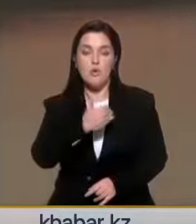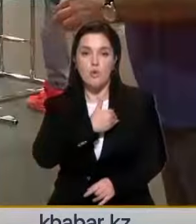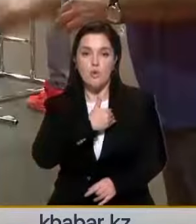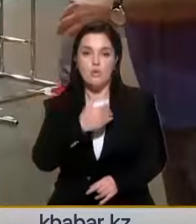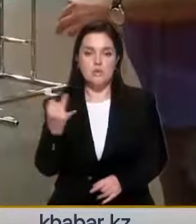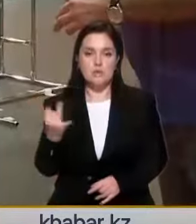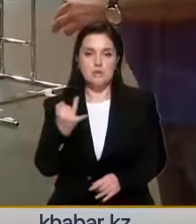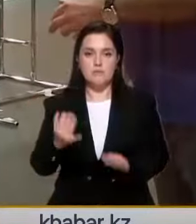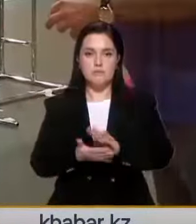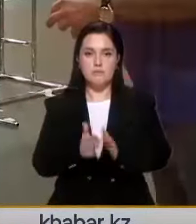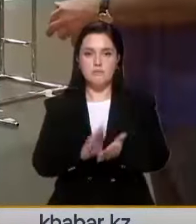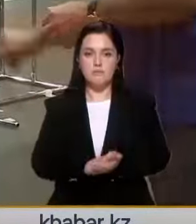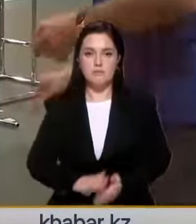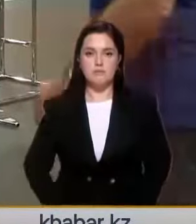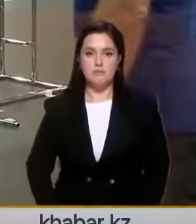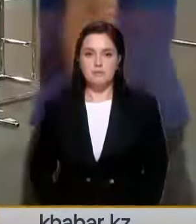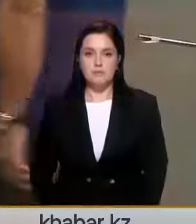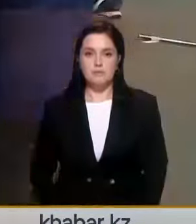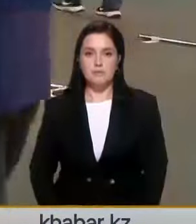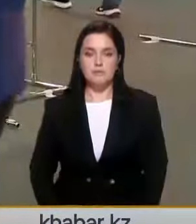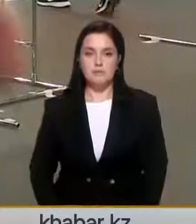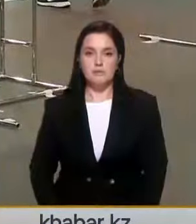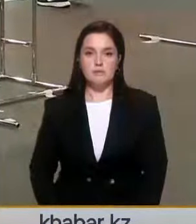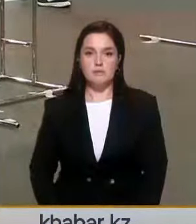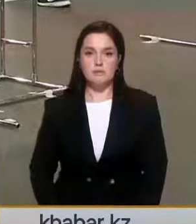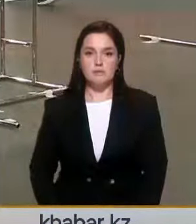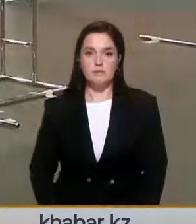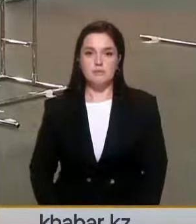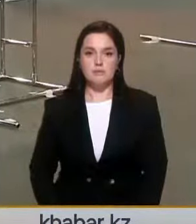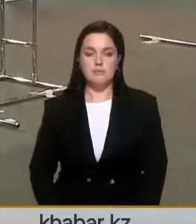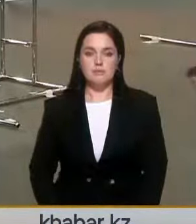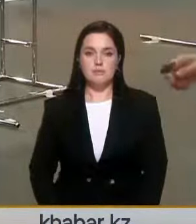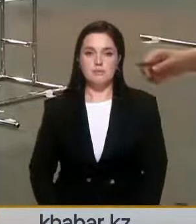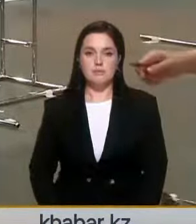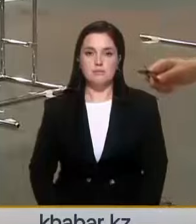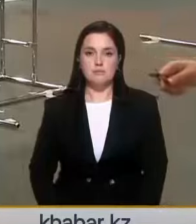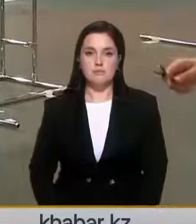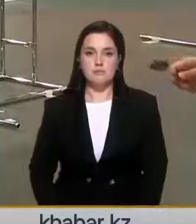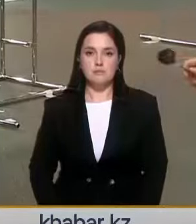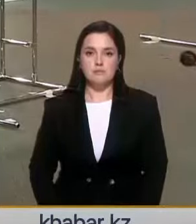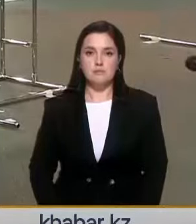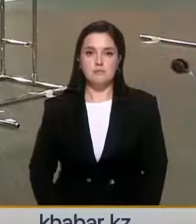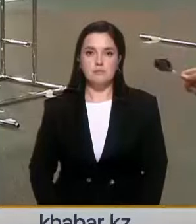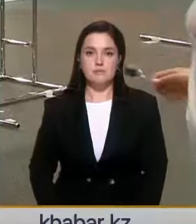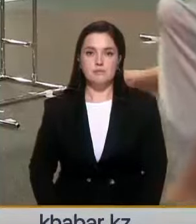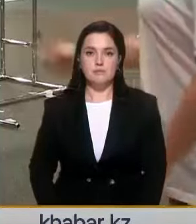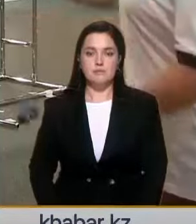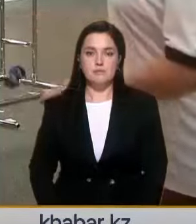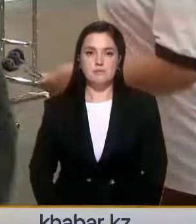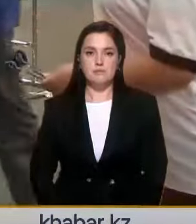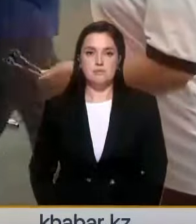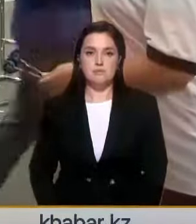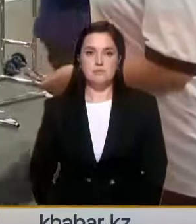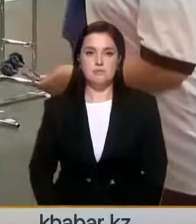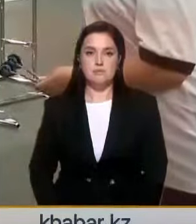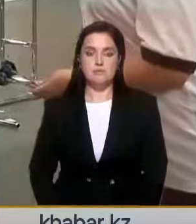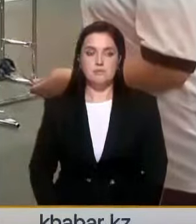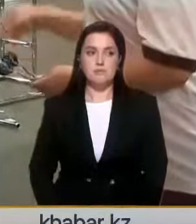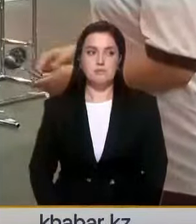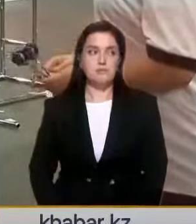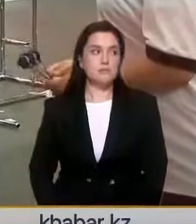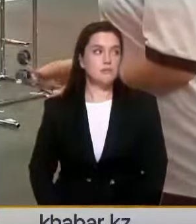атмосферу дарс достаточно лояльный к возрасту полу и физической подготовке спорт а также он не требует больших вложений чтобы